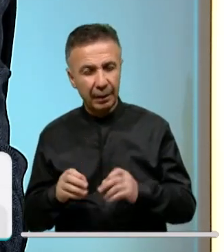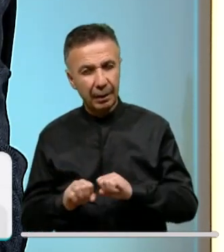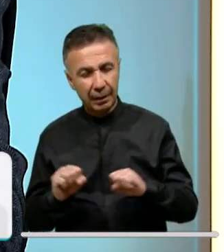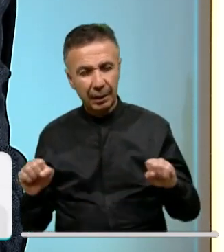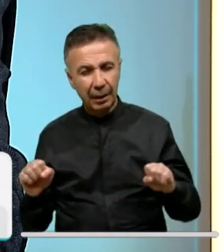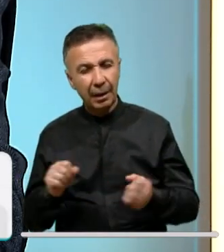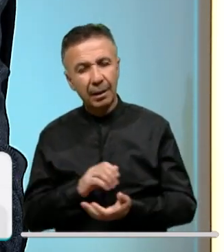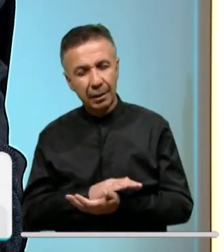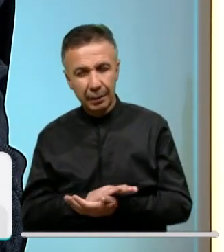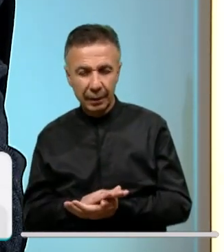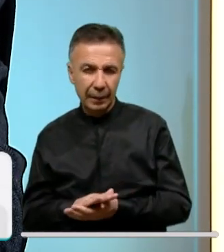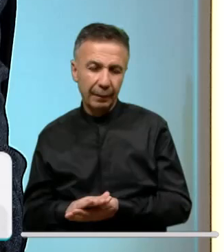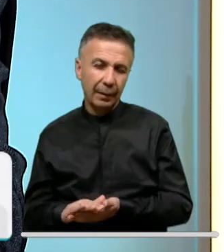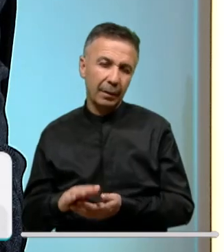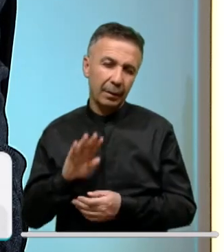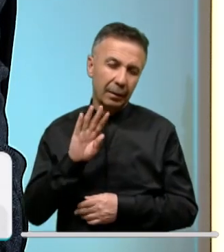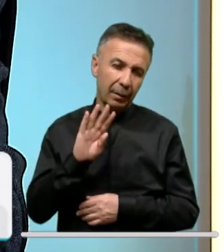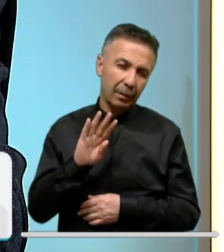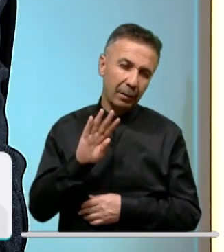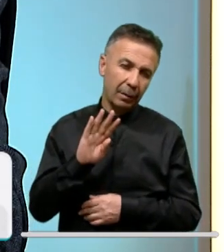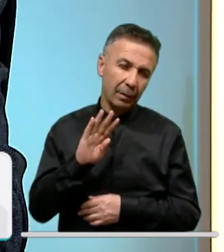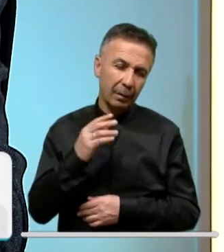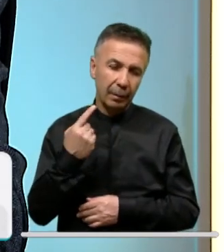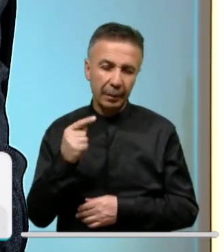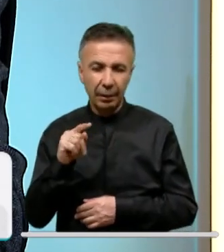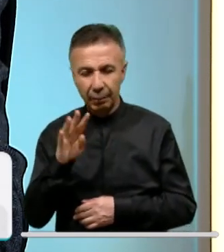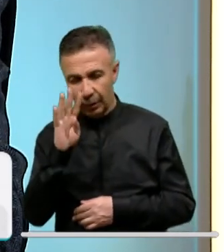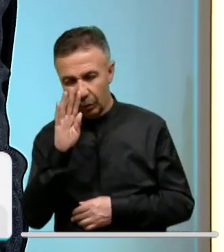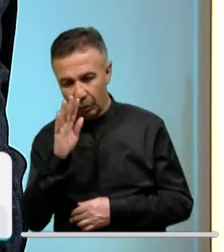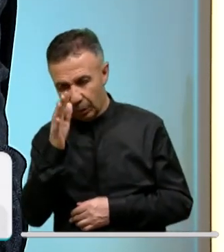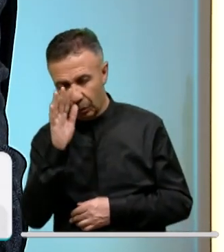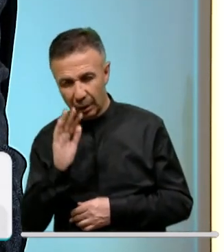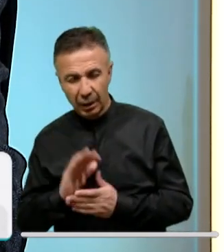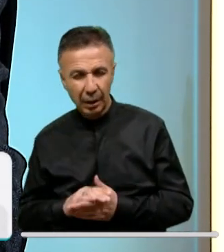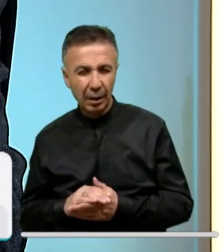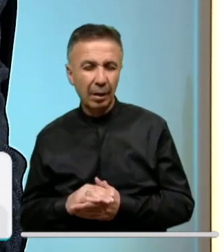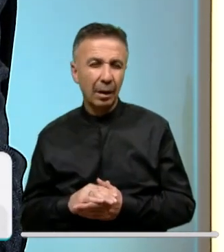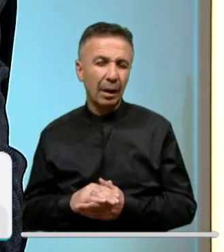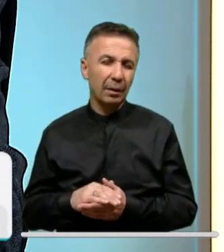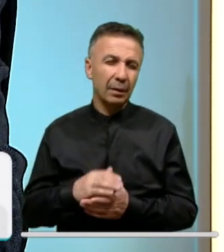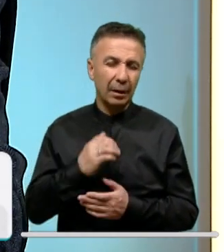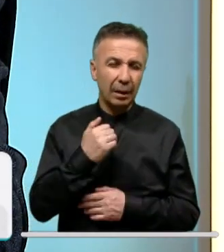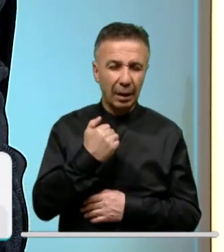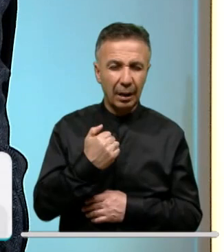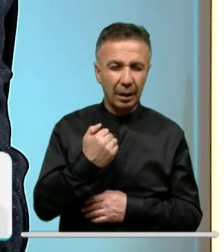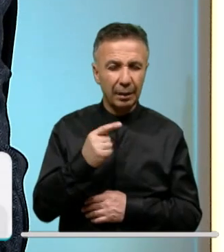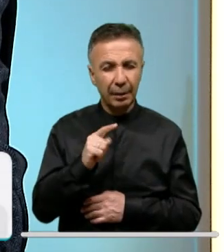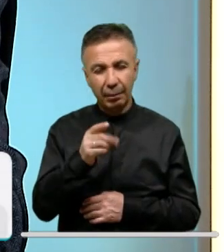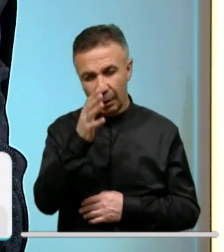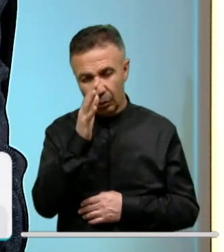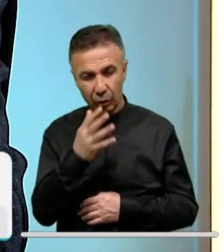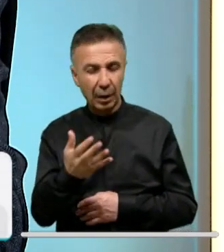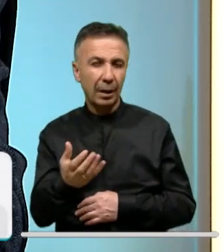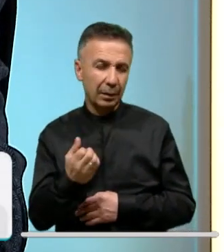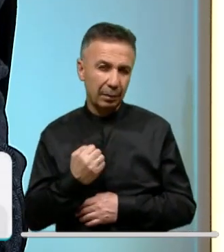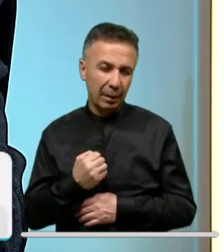hasarın telafisi 4500 liraya giderdin. Adamdan sen 1500 lira aldın. Peki 6000